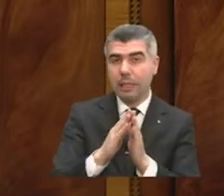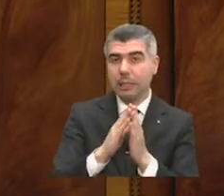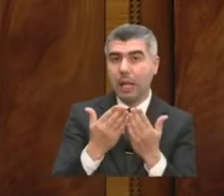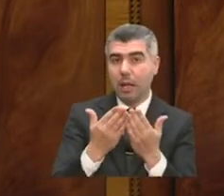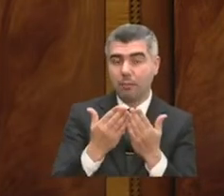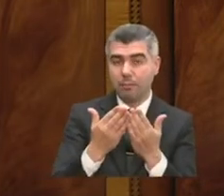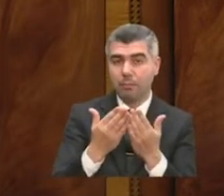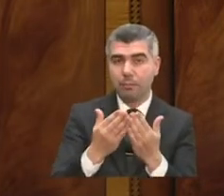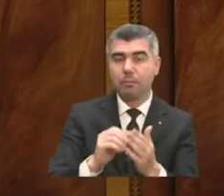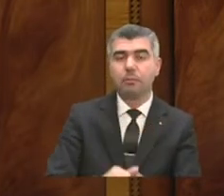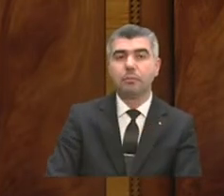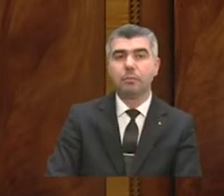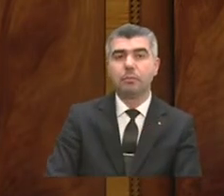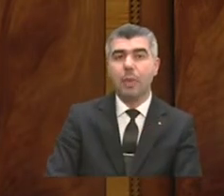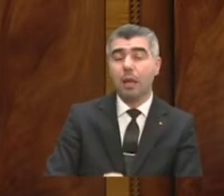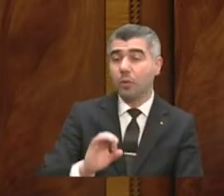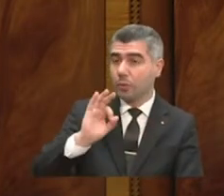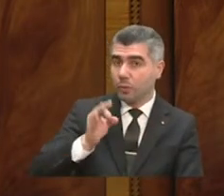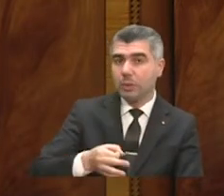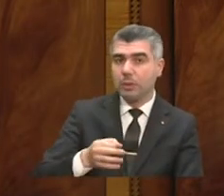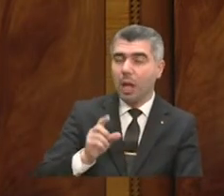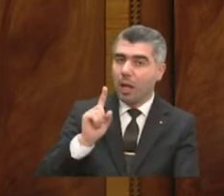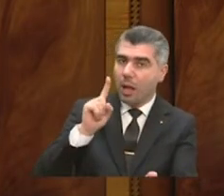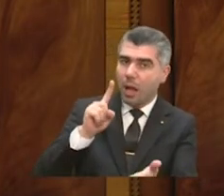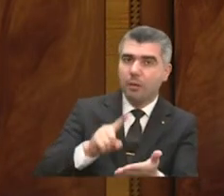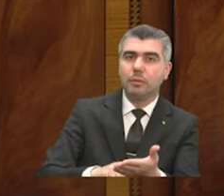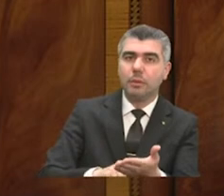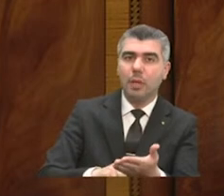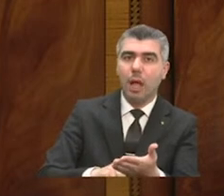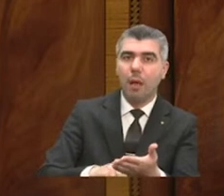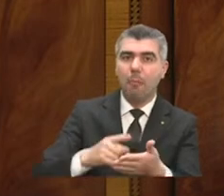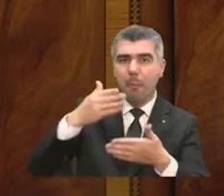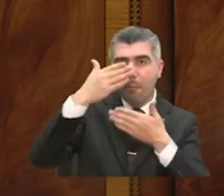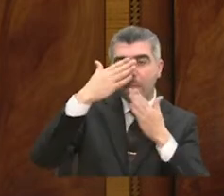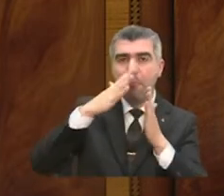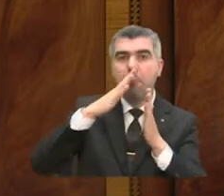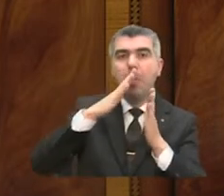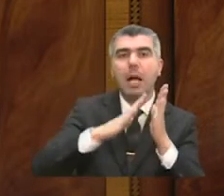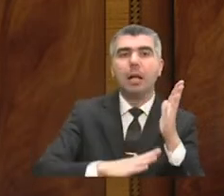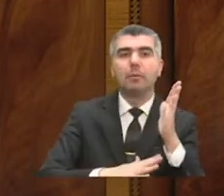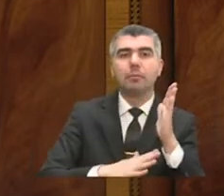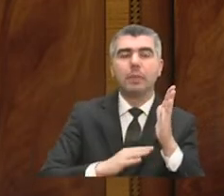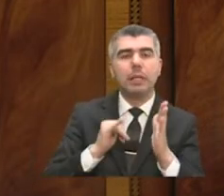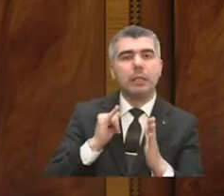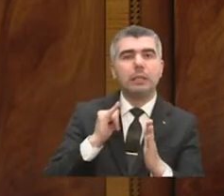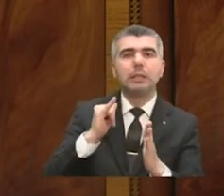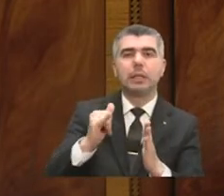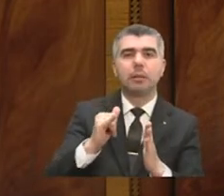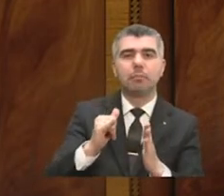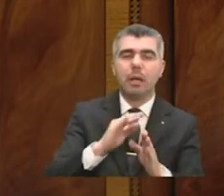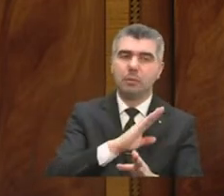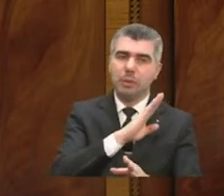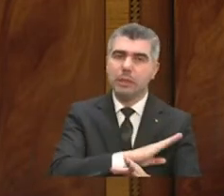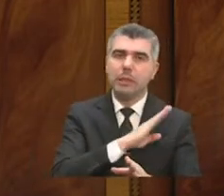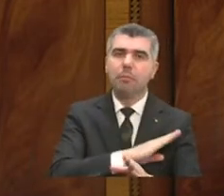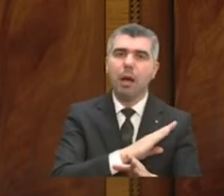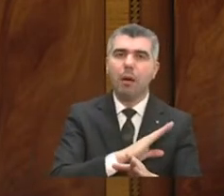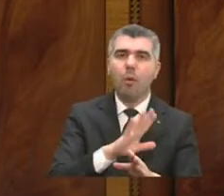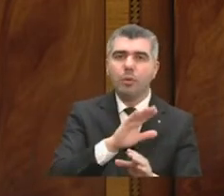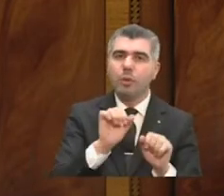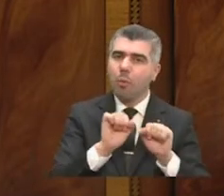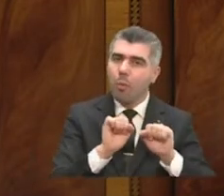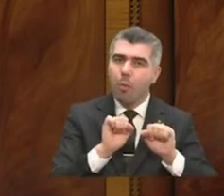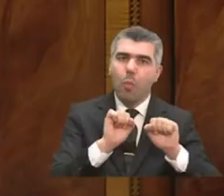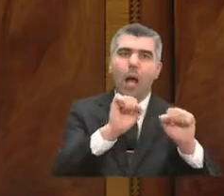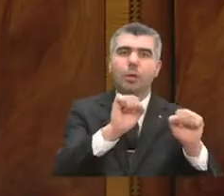nous dans le groupe du progrès et du socialisme, nous considérons que le Maroc va continuer